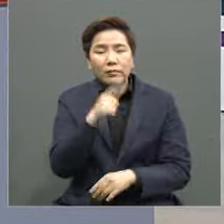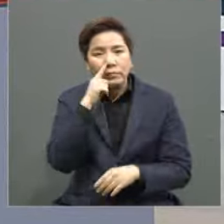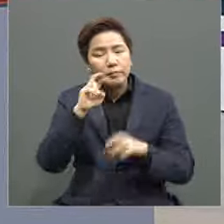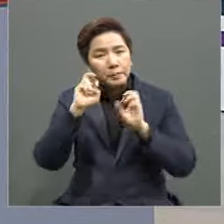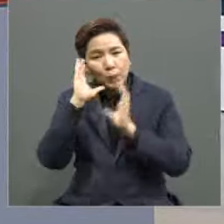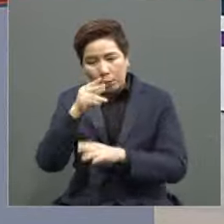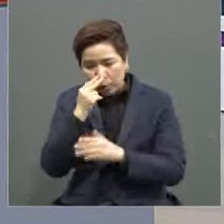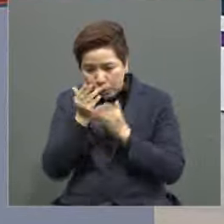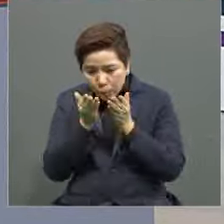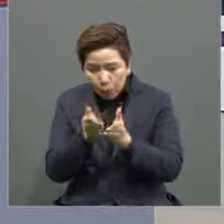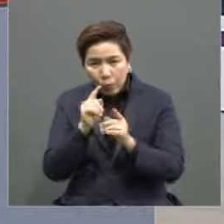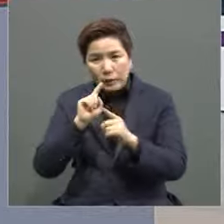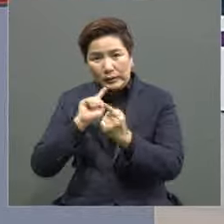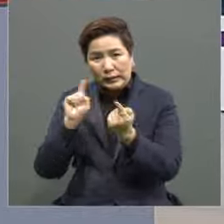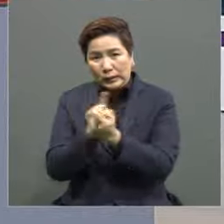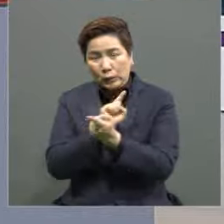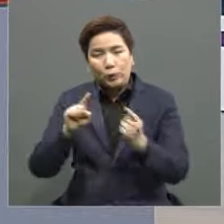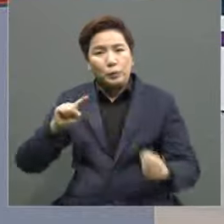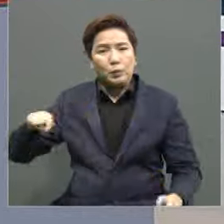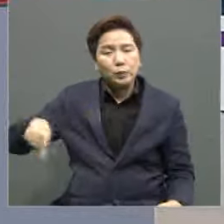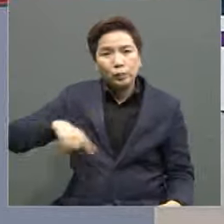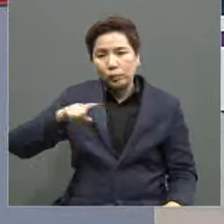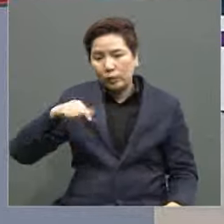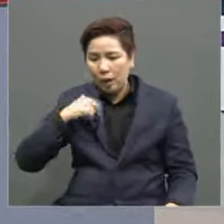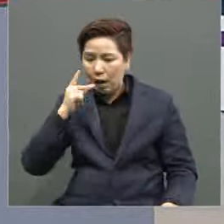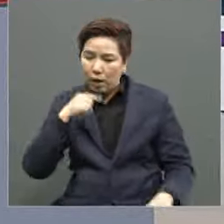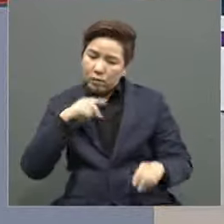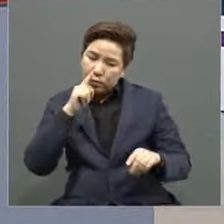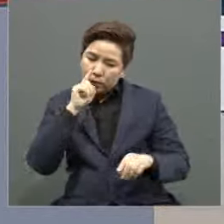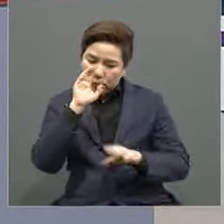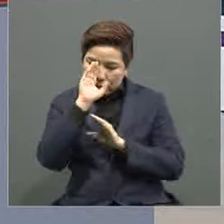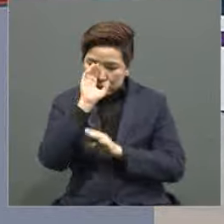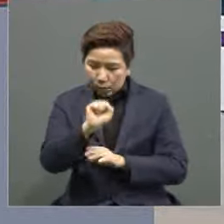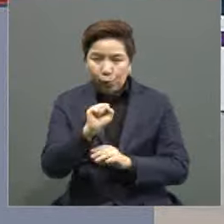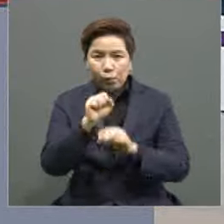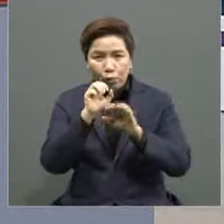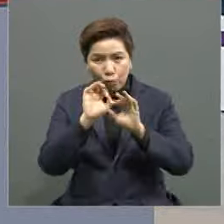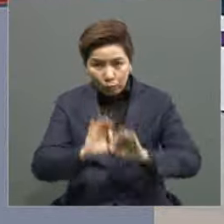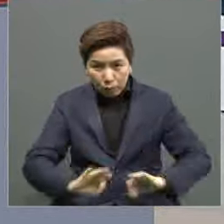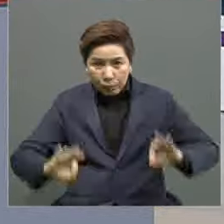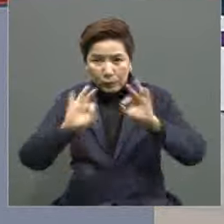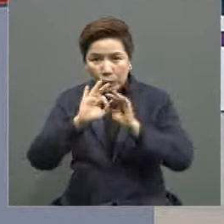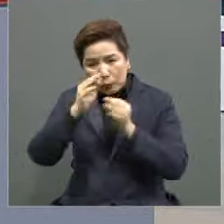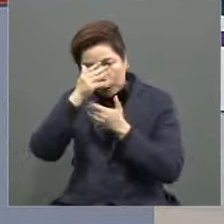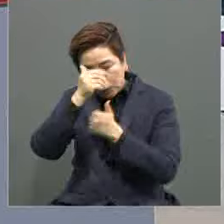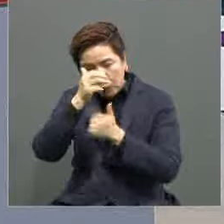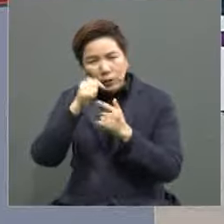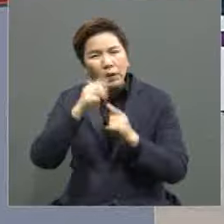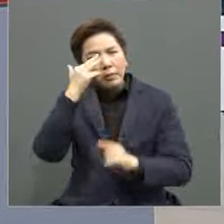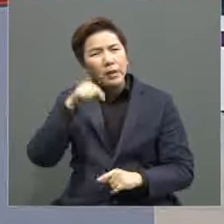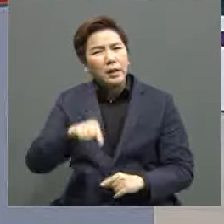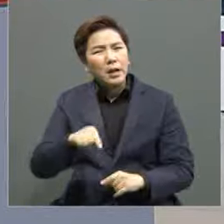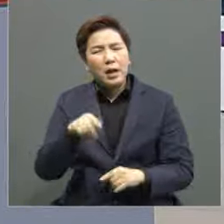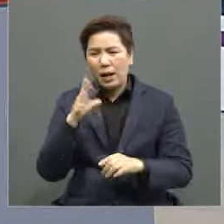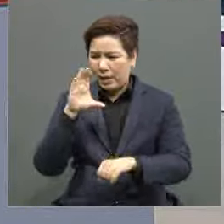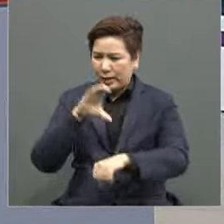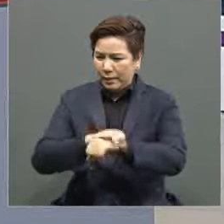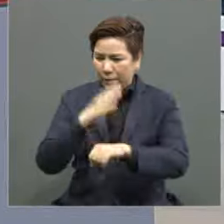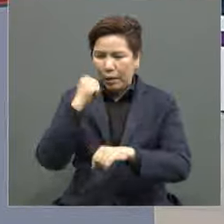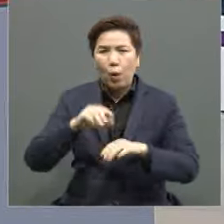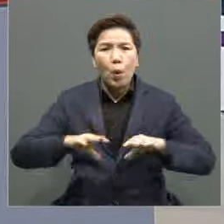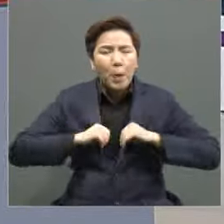ที่คนและคนในสังคมนะคะสื่อต่างๆเองก็ให้ความสนใจแล้วก็ให้น้ำหนักไปค่อนข้างเยอะว่าเอ๊ะทำไมลุงเปี๊ยกถึงออกม